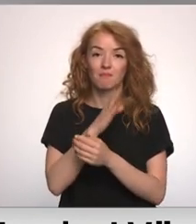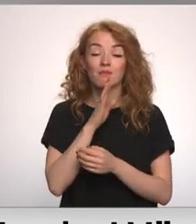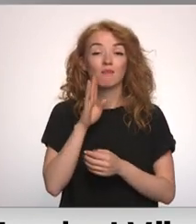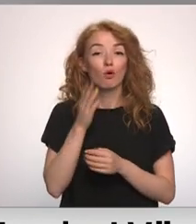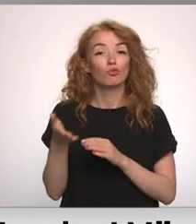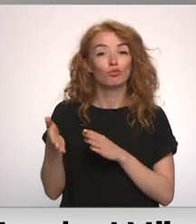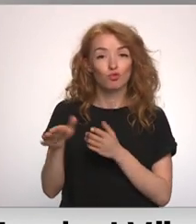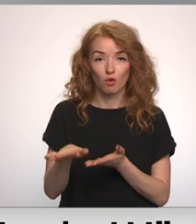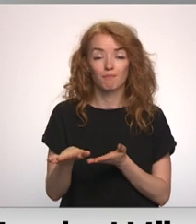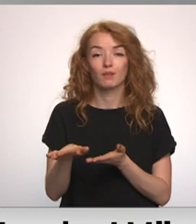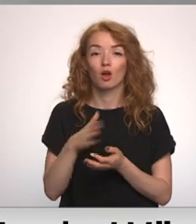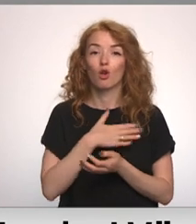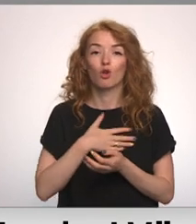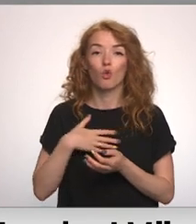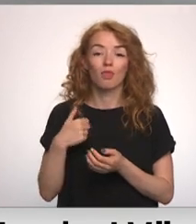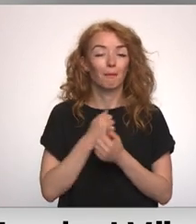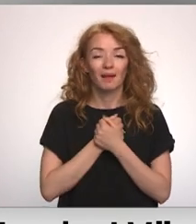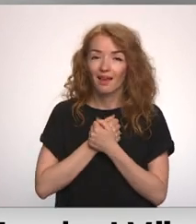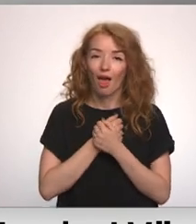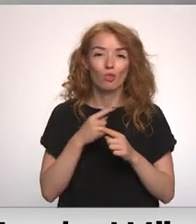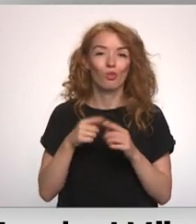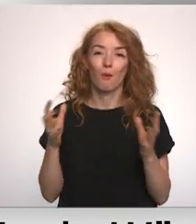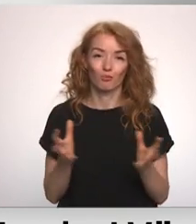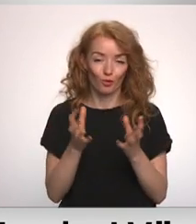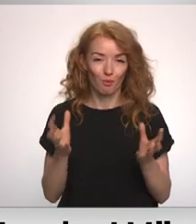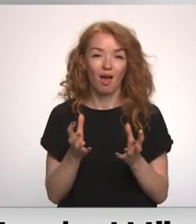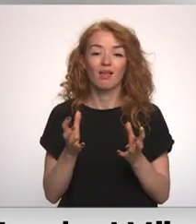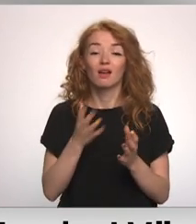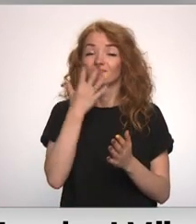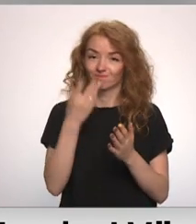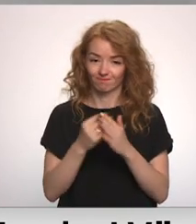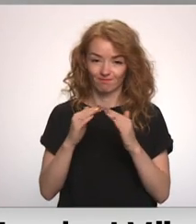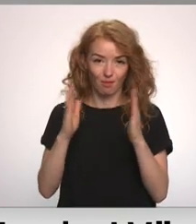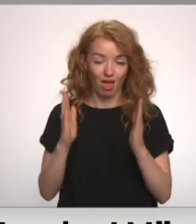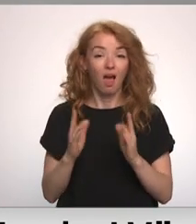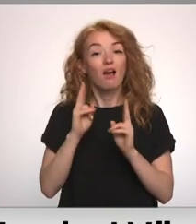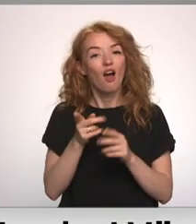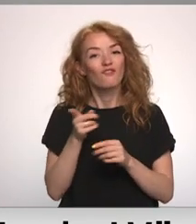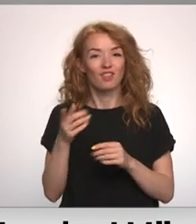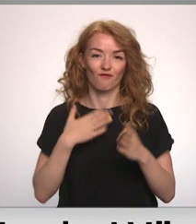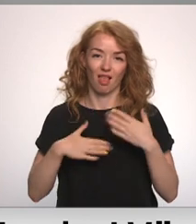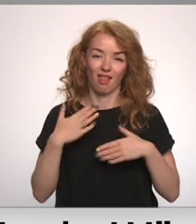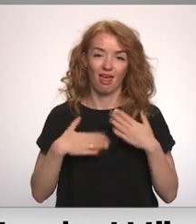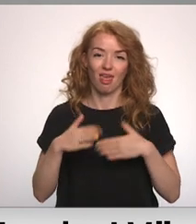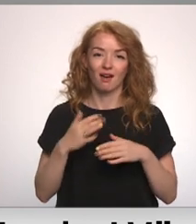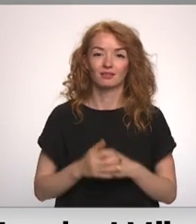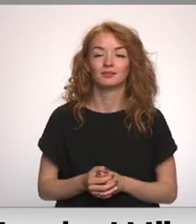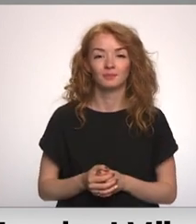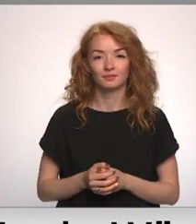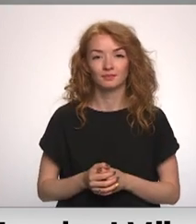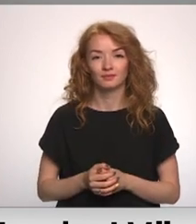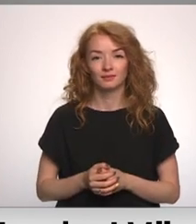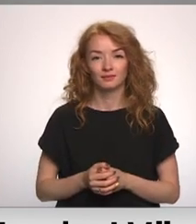Mamīte nomira ļoti mīlēta un aprūpēta savās mājās, tā kā viņa to bija vēlējusies.